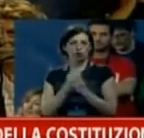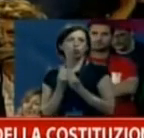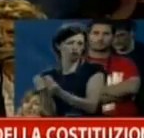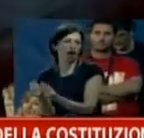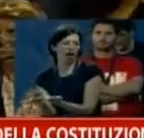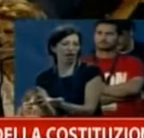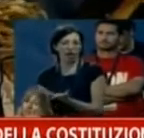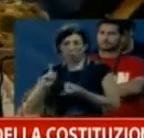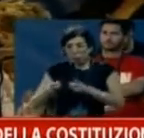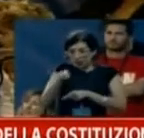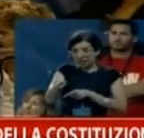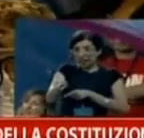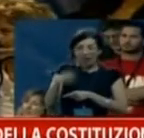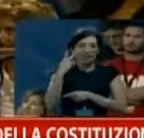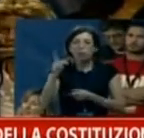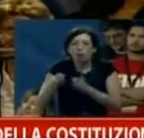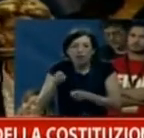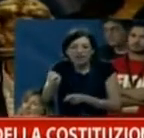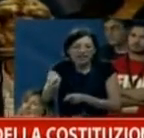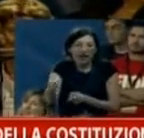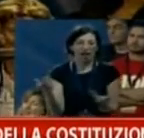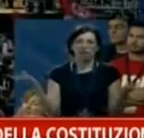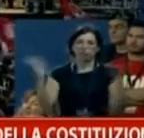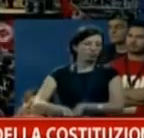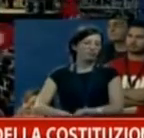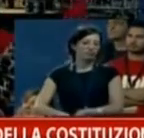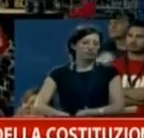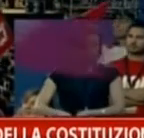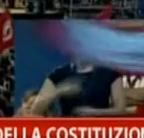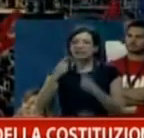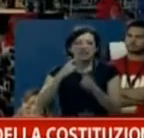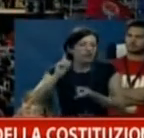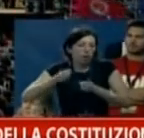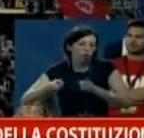quel momento. Siamo arrivati al grado zero della politica.